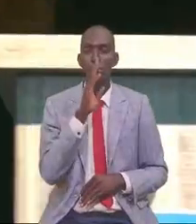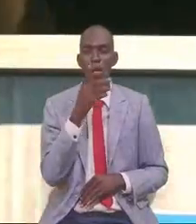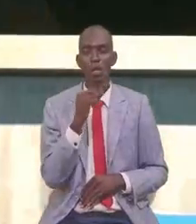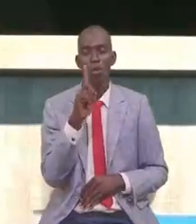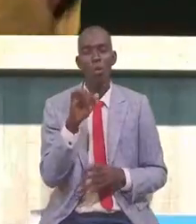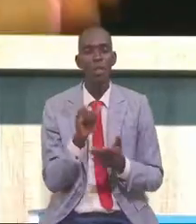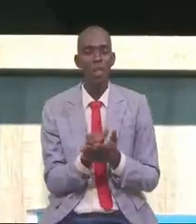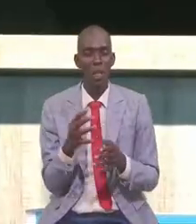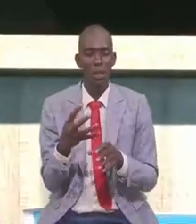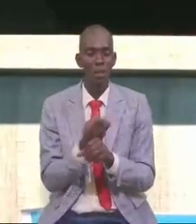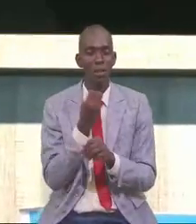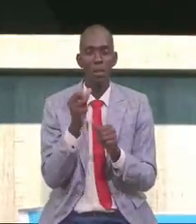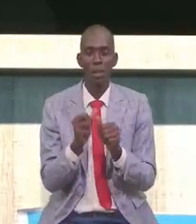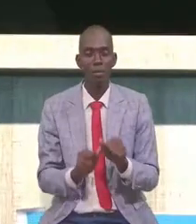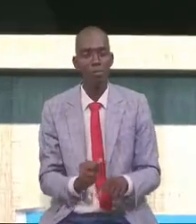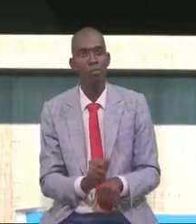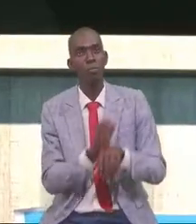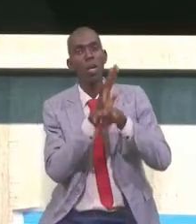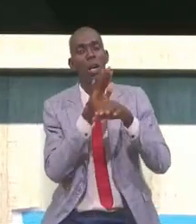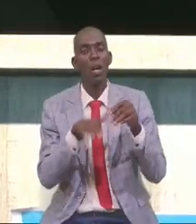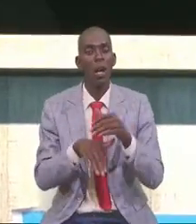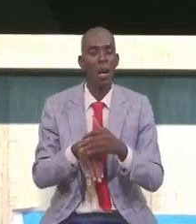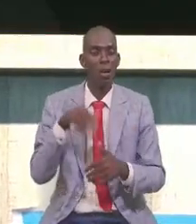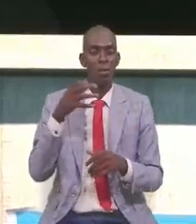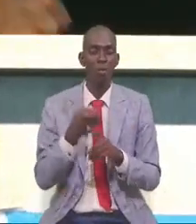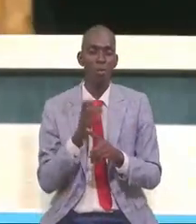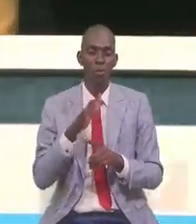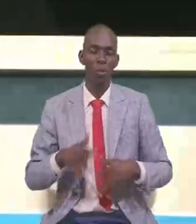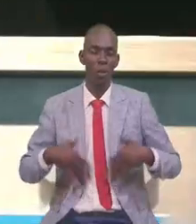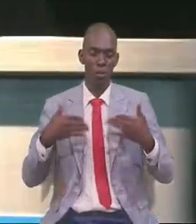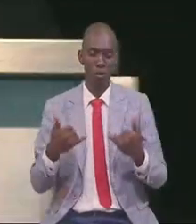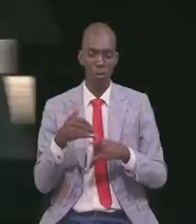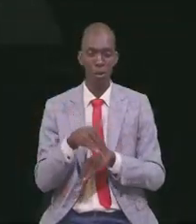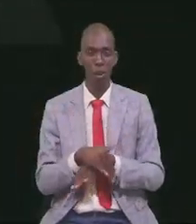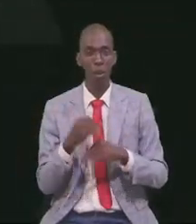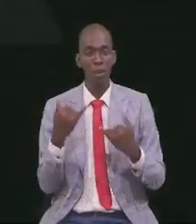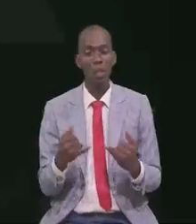toute montagne de votre vie ce soir. Deuxième point maintenant.